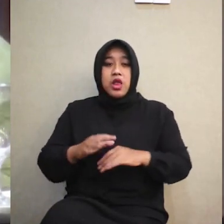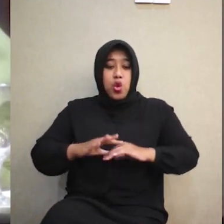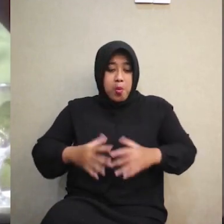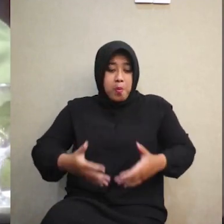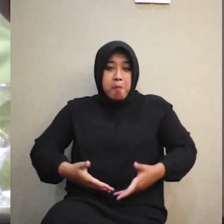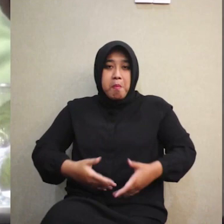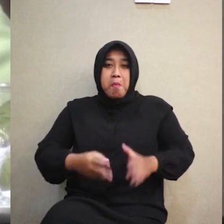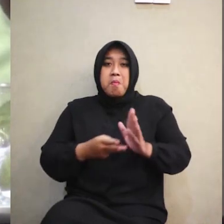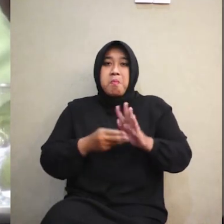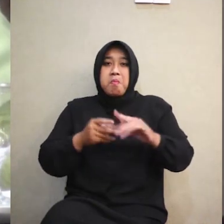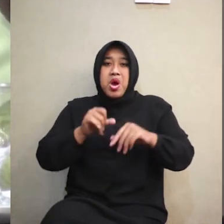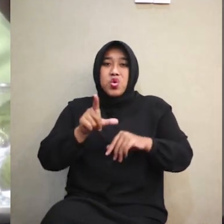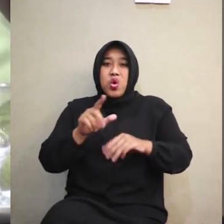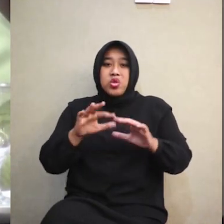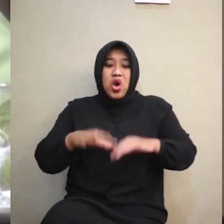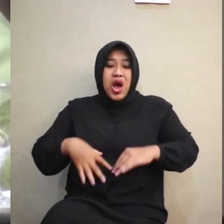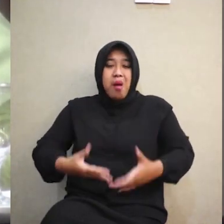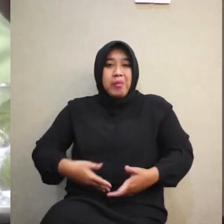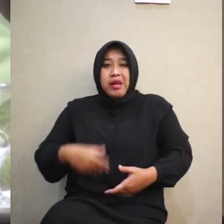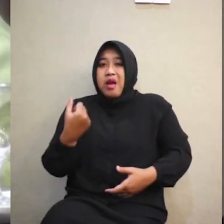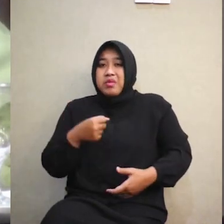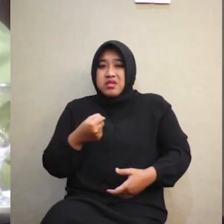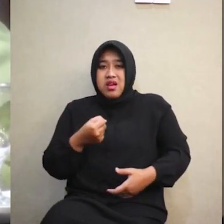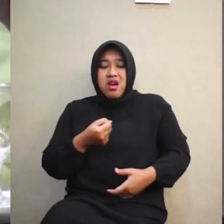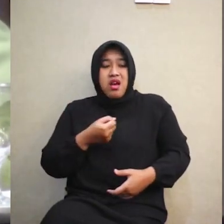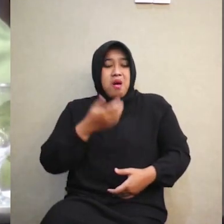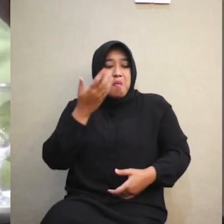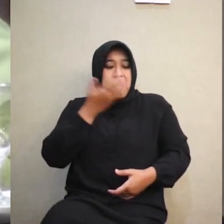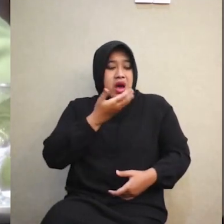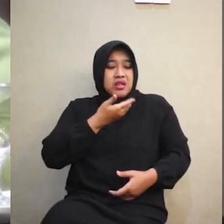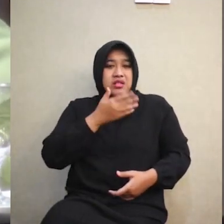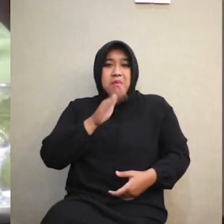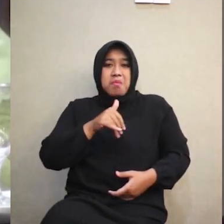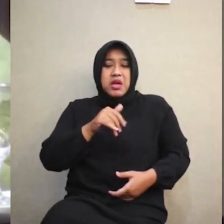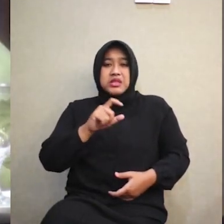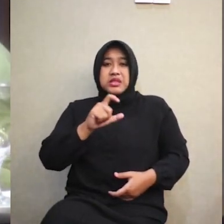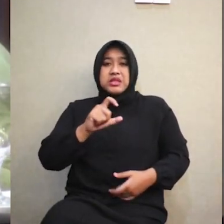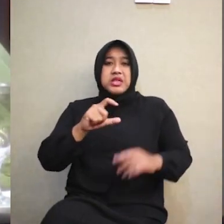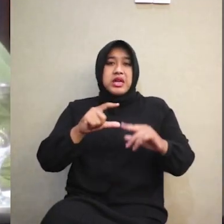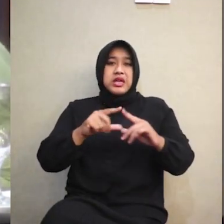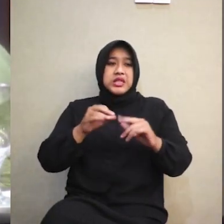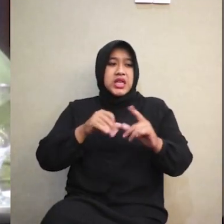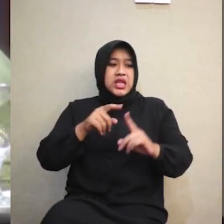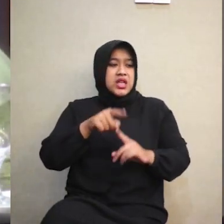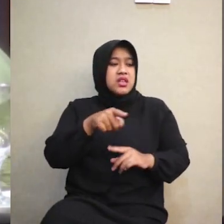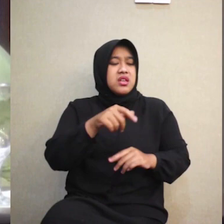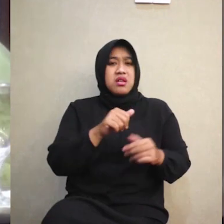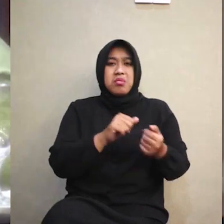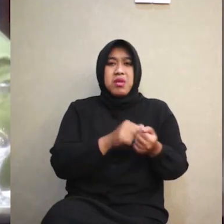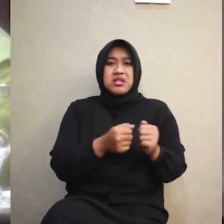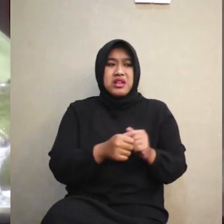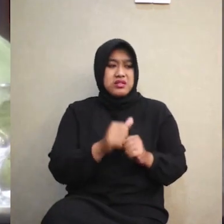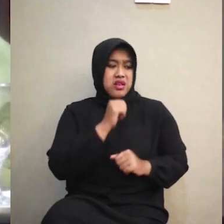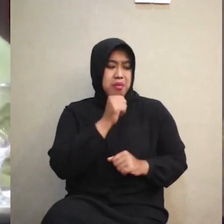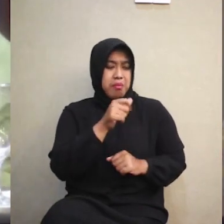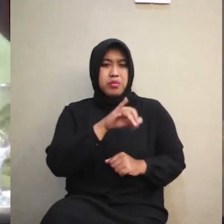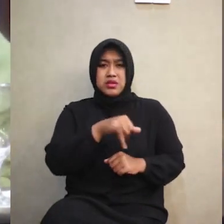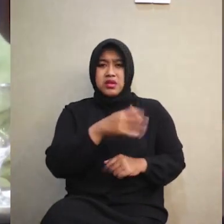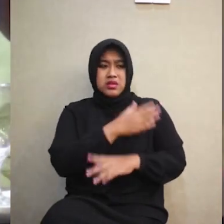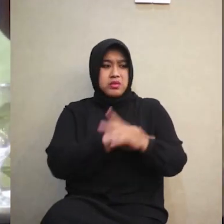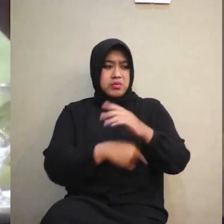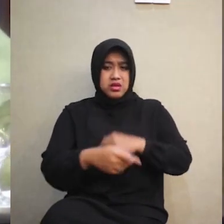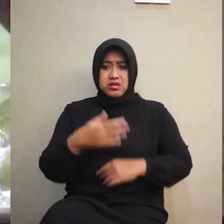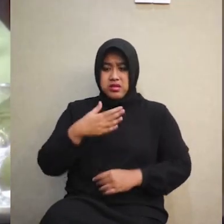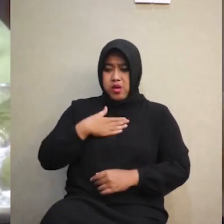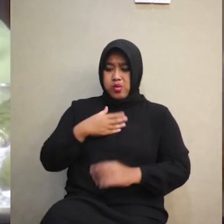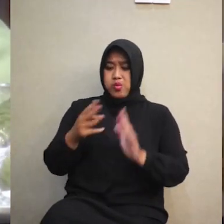ini urusan siapa ya Ini ini urusan siapa menjadi disabilitas kemudian kita mandul itu